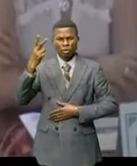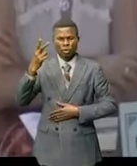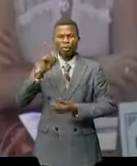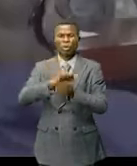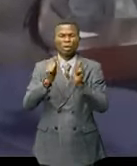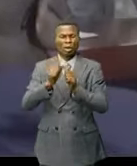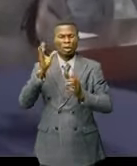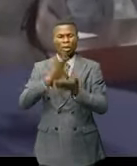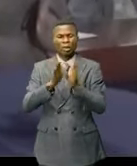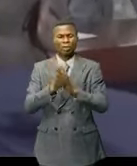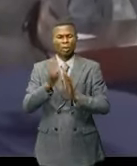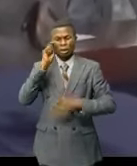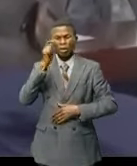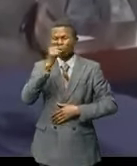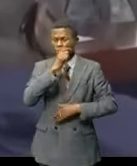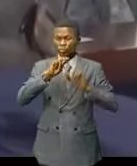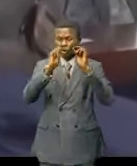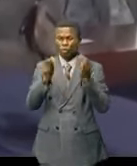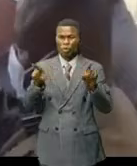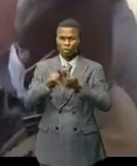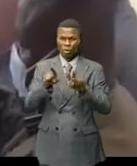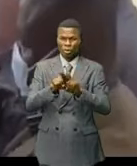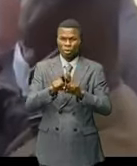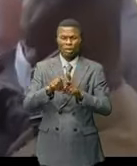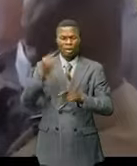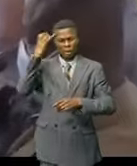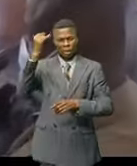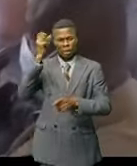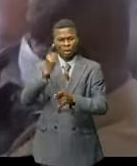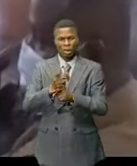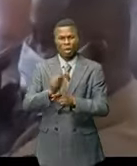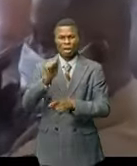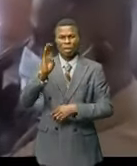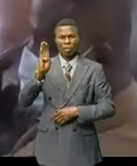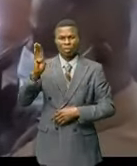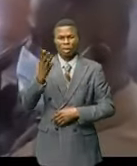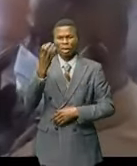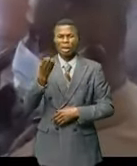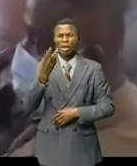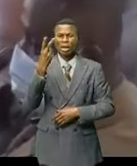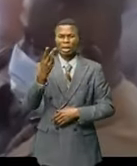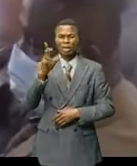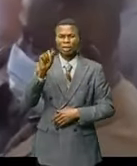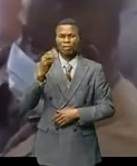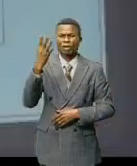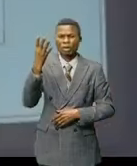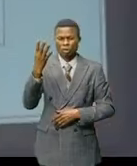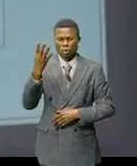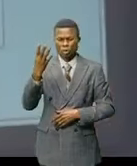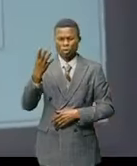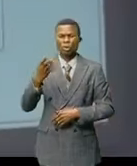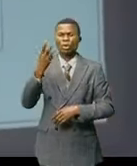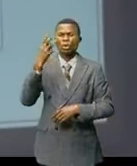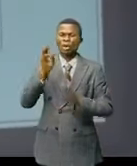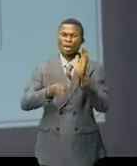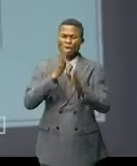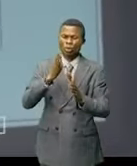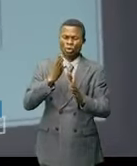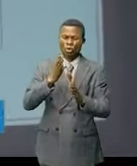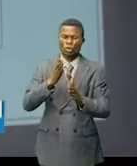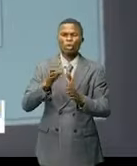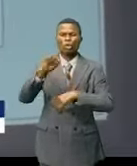double aveugle, en groupe parallèle, preuve du concept évaluant ABBV 4083, administré pendant 7 ou 14 jours,